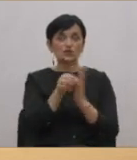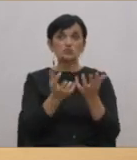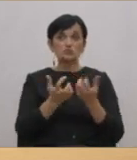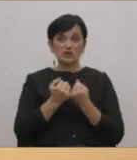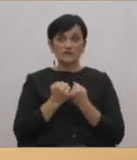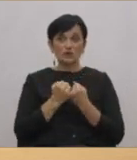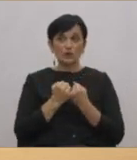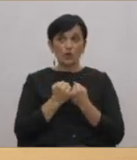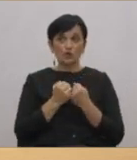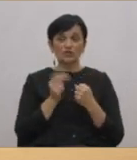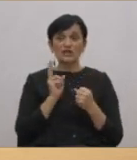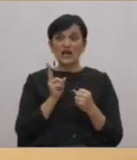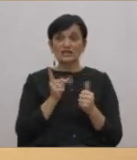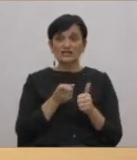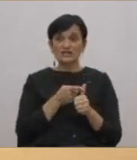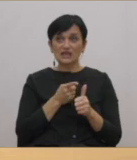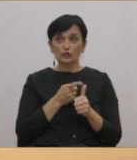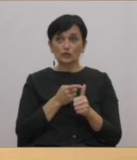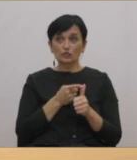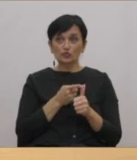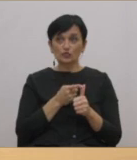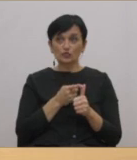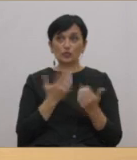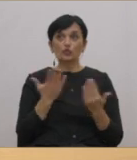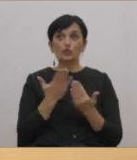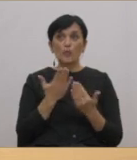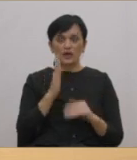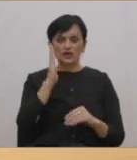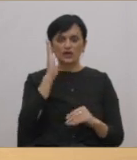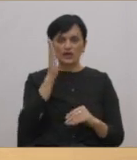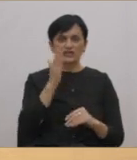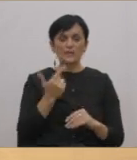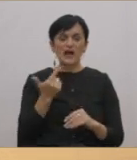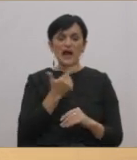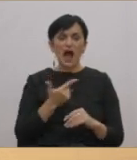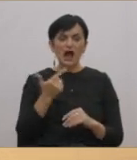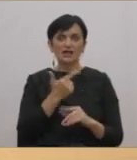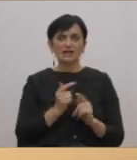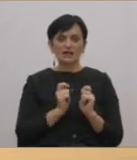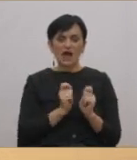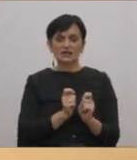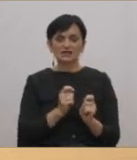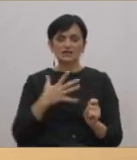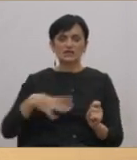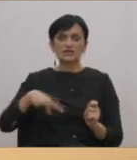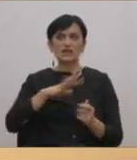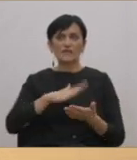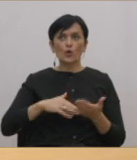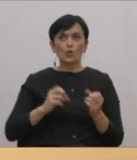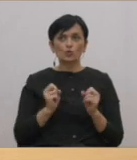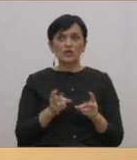მივიღოთ კანდიდატის სტატუსი, რომელიც იქნება გარანტი საქართველოს